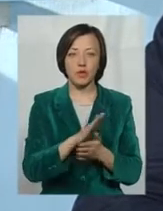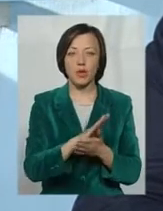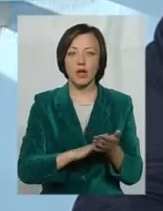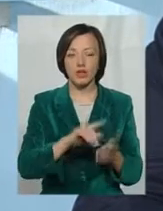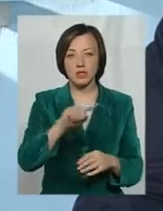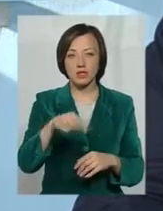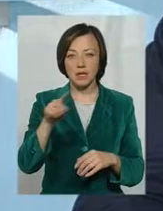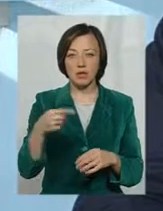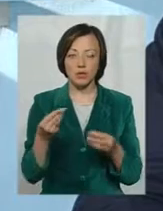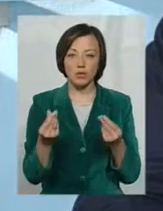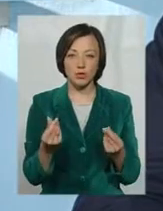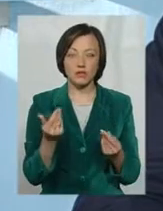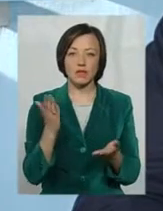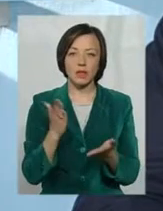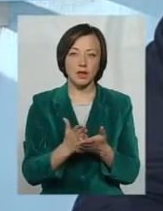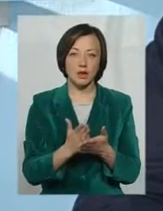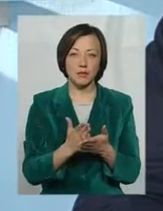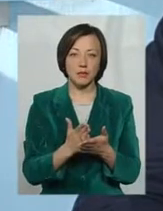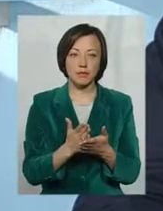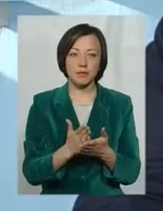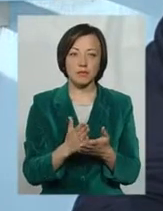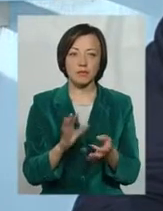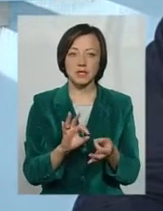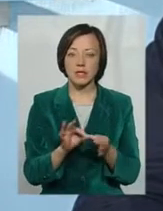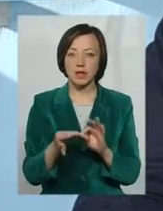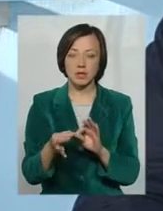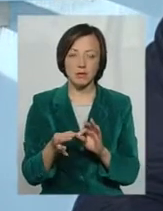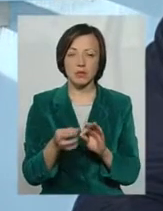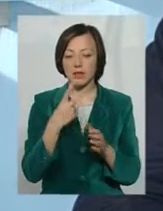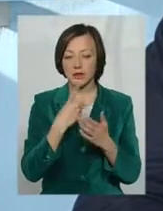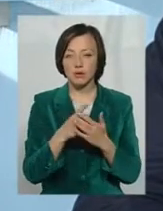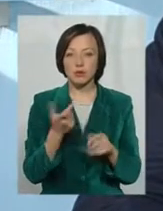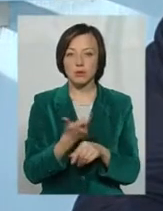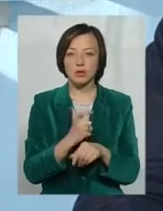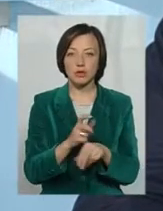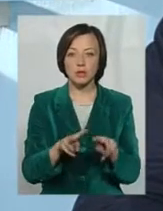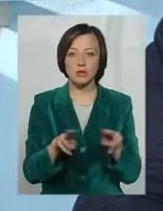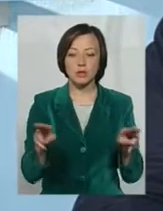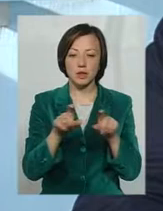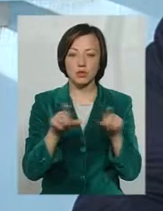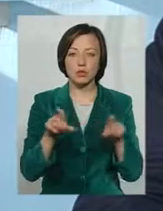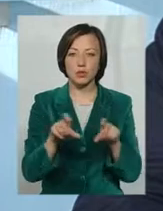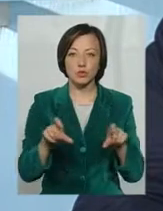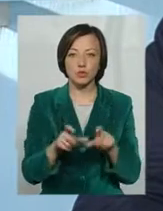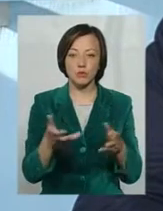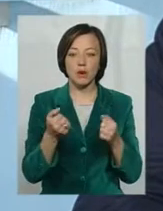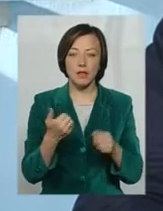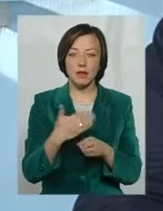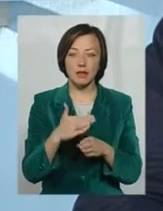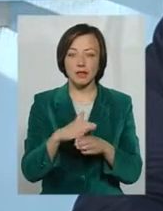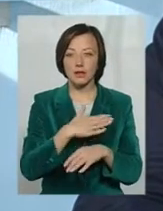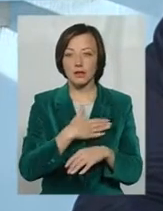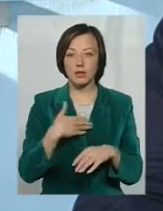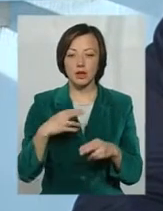стягнення коштів є доволі складним, зважаючи на те, що більшість подібних структур, які брали кредити і не хотіли